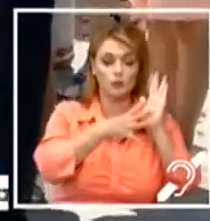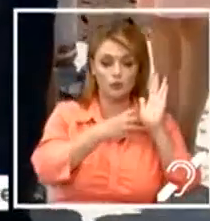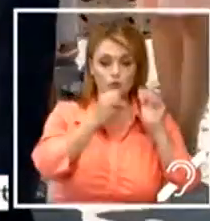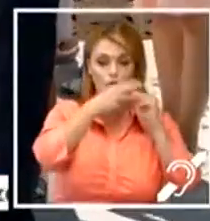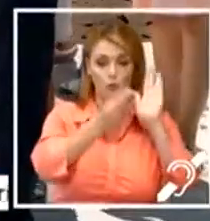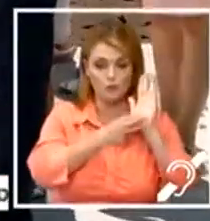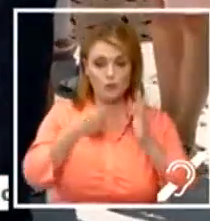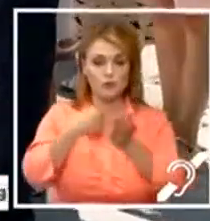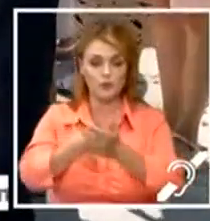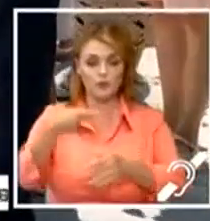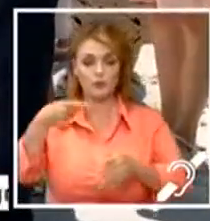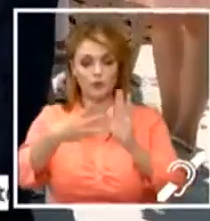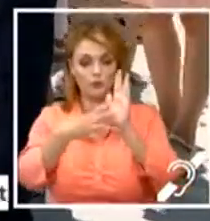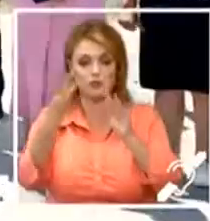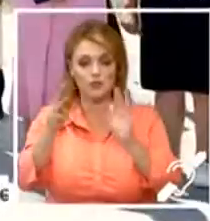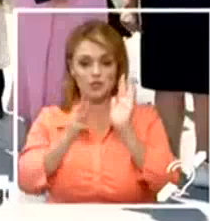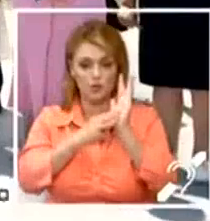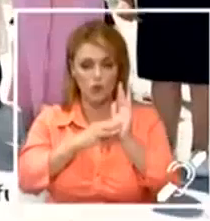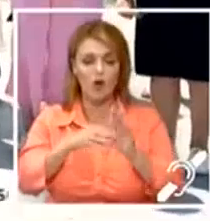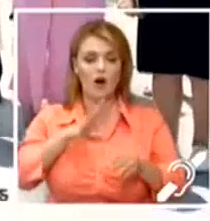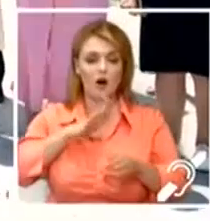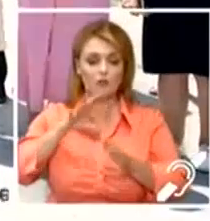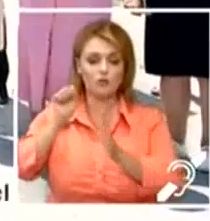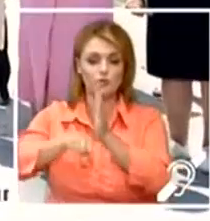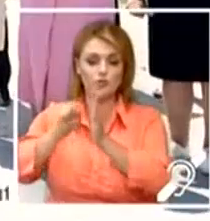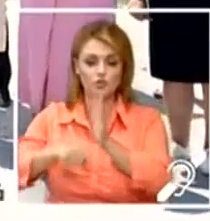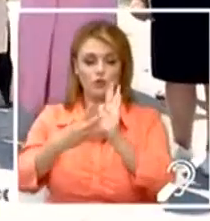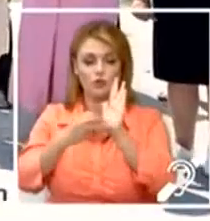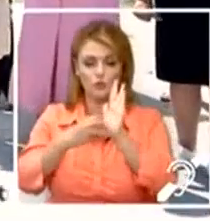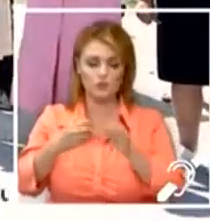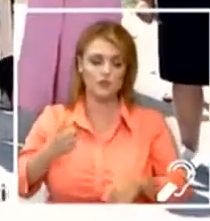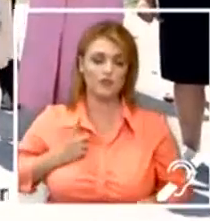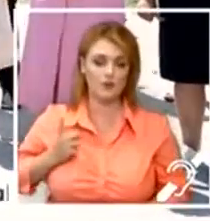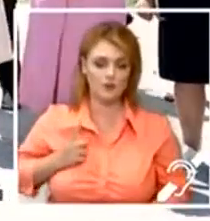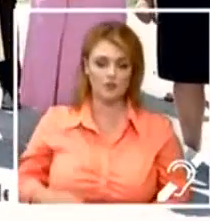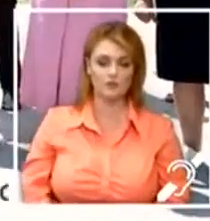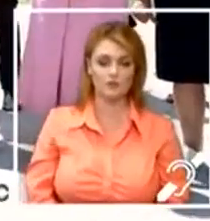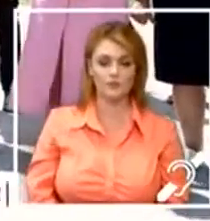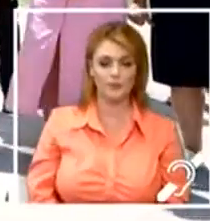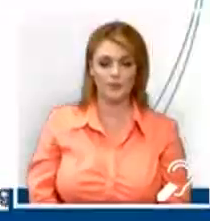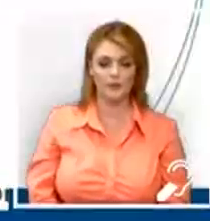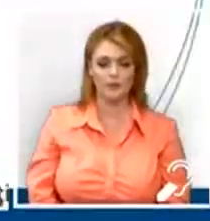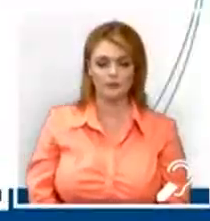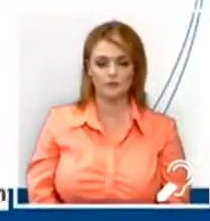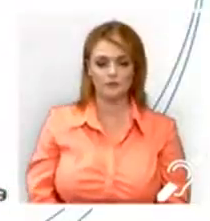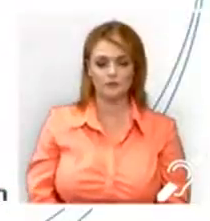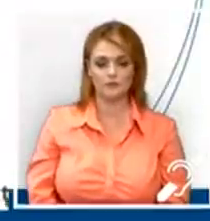1918-1932 în Basarabia au fost uciși la datorie peste 800 de grăniceri. A cunoscut o perioadă de